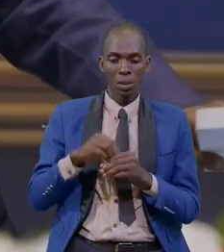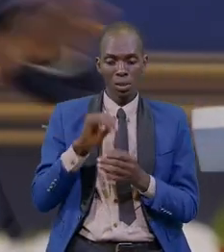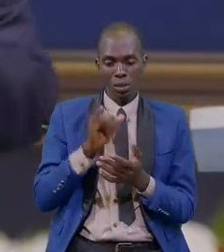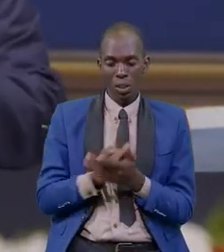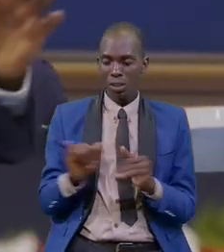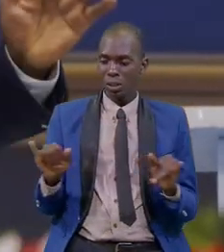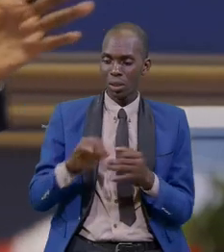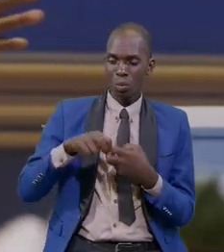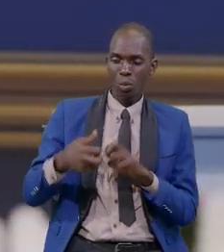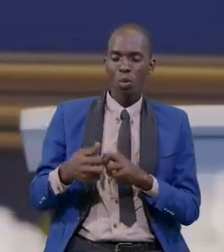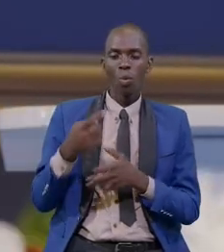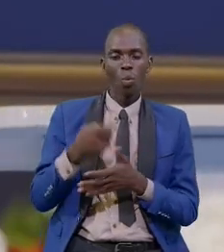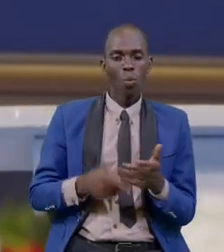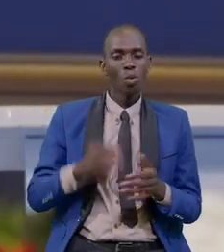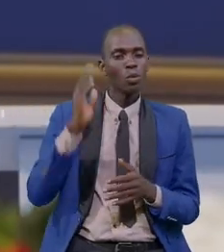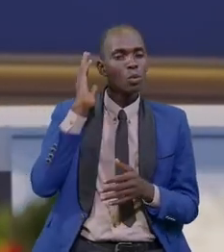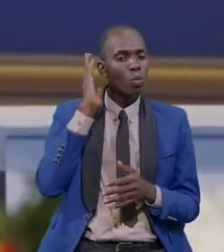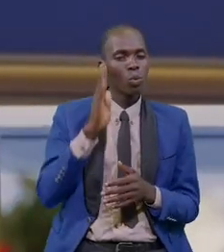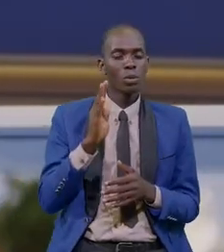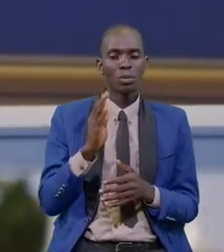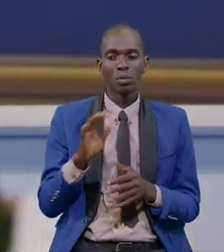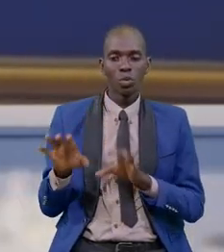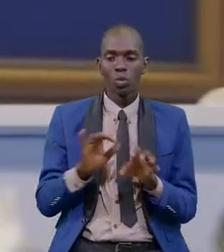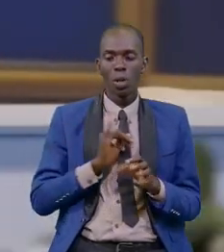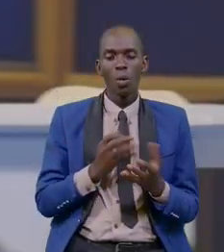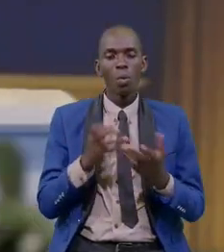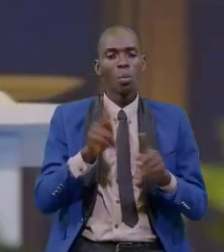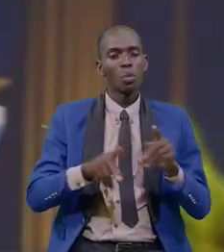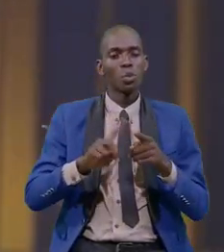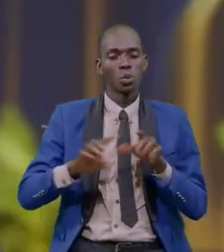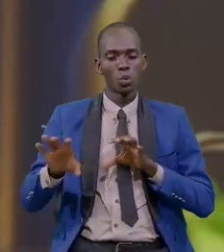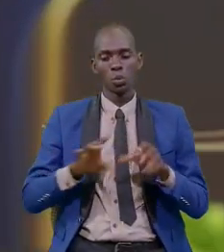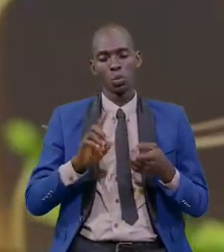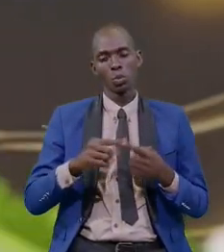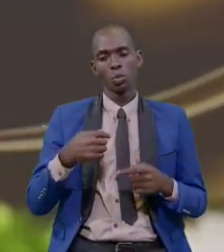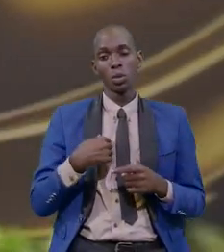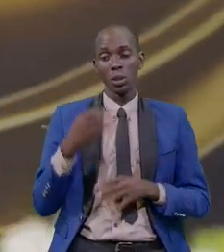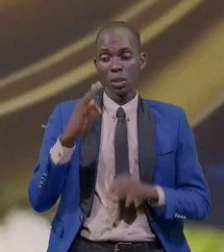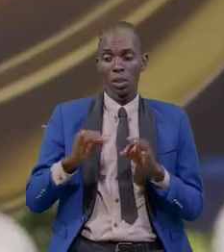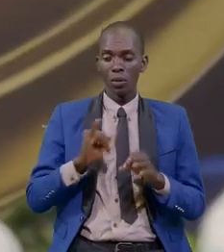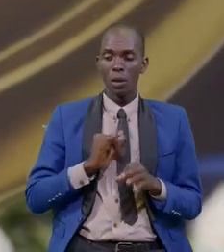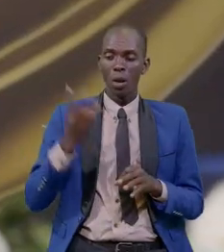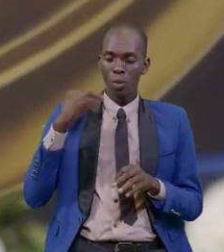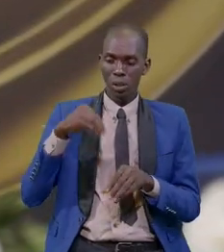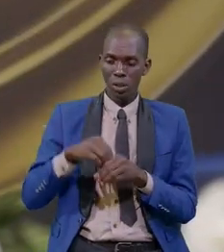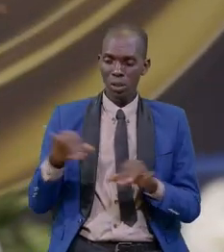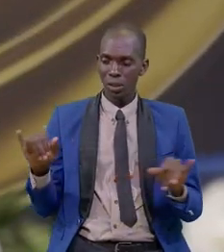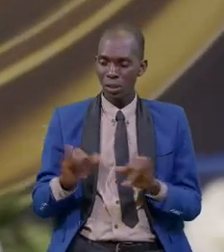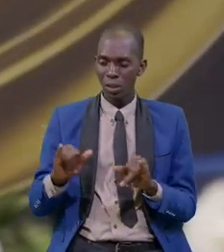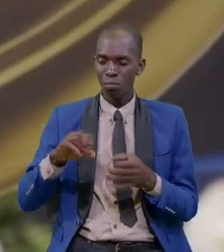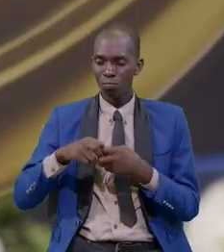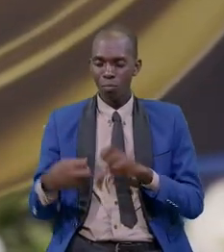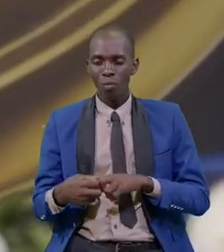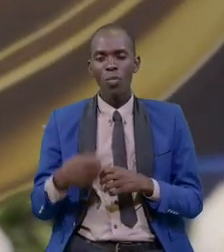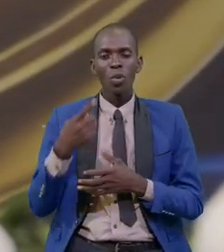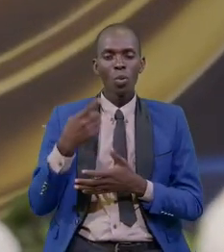qu'aurais-je voulu que quelqu'un fasse? Si j'étais dans cette situation, qu'aurais-je voulu que quelqu'un fasse? Même